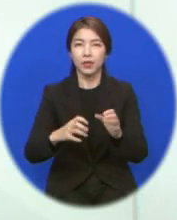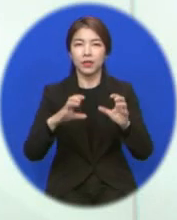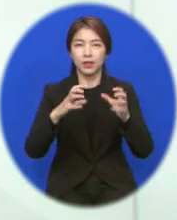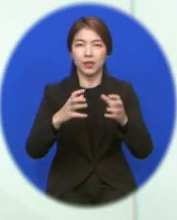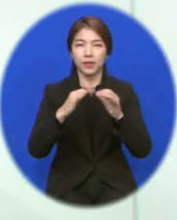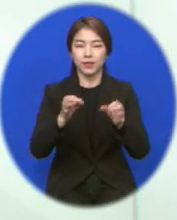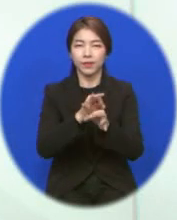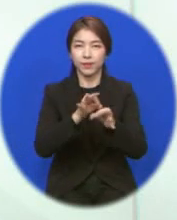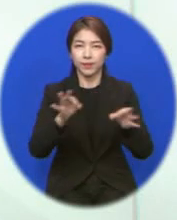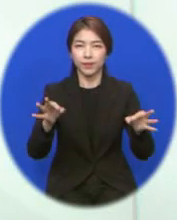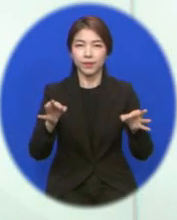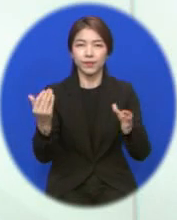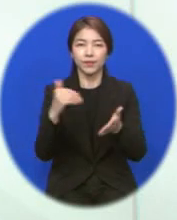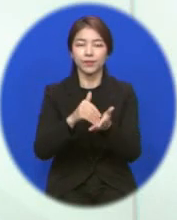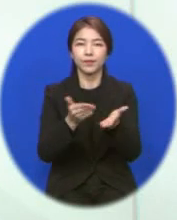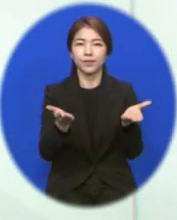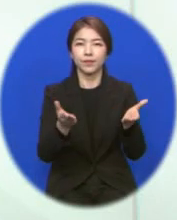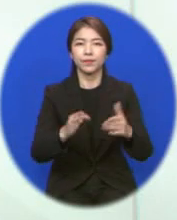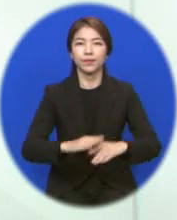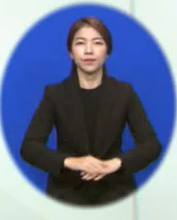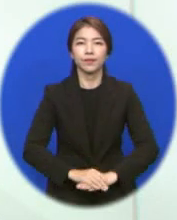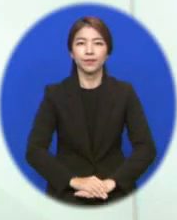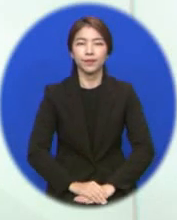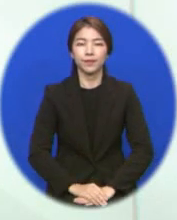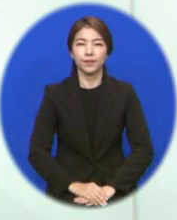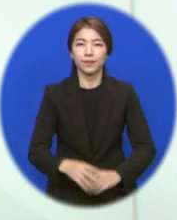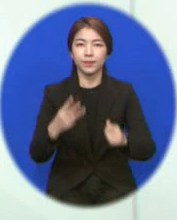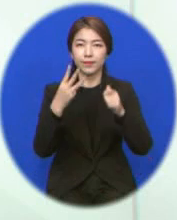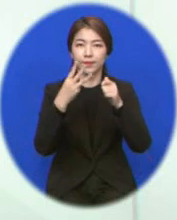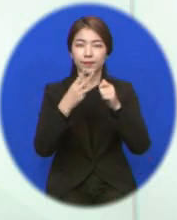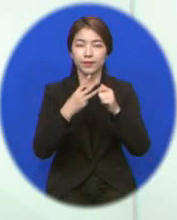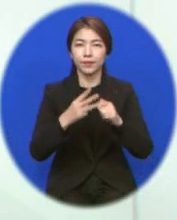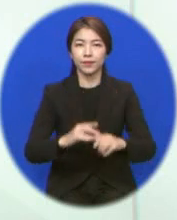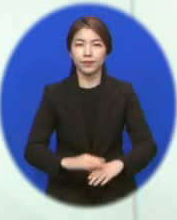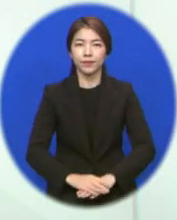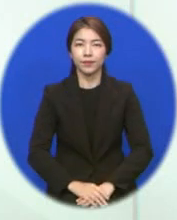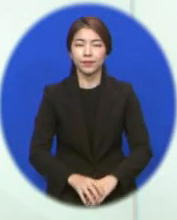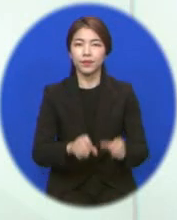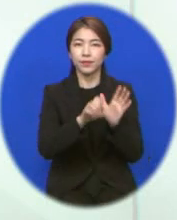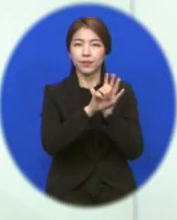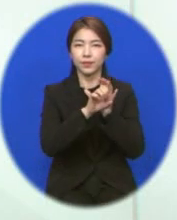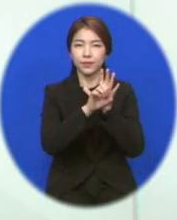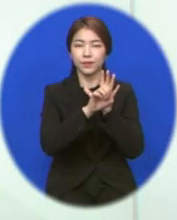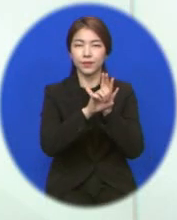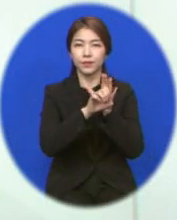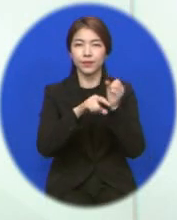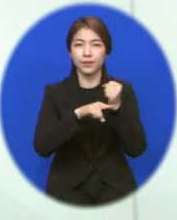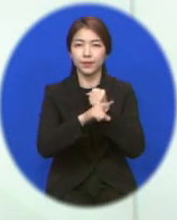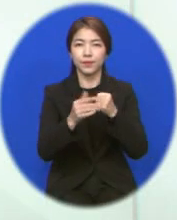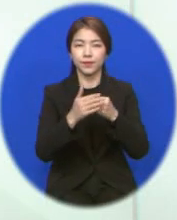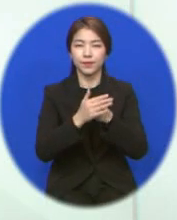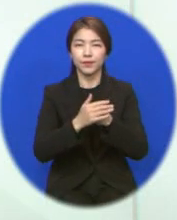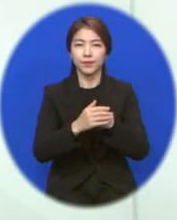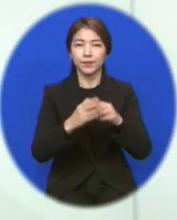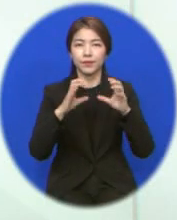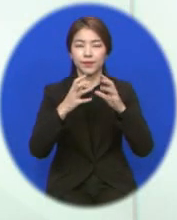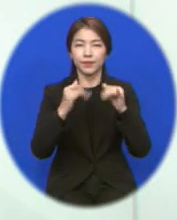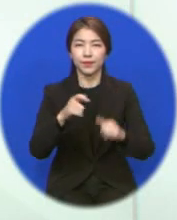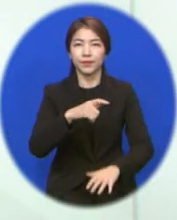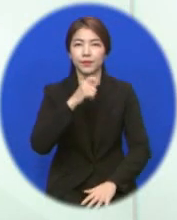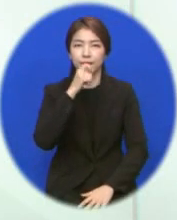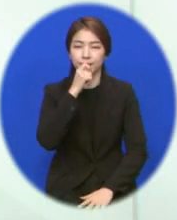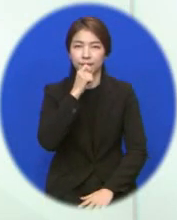.셋째,그들은 코로나19를핑계로